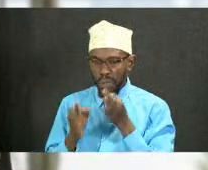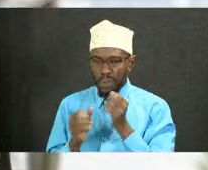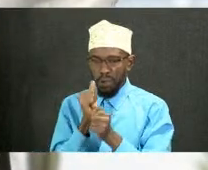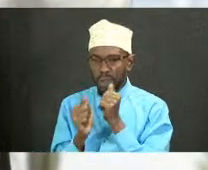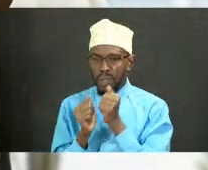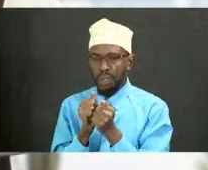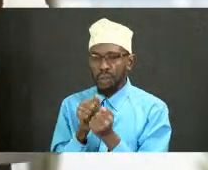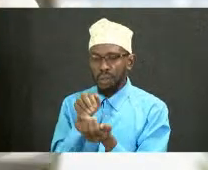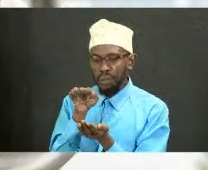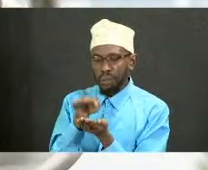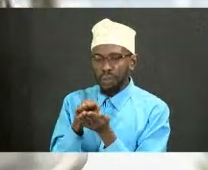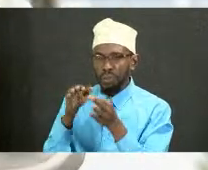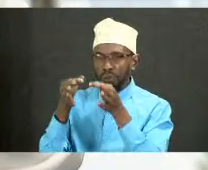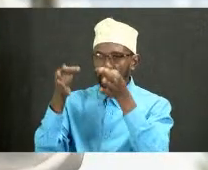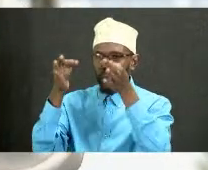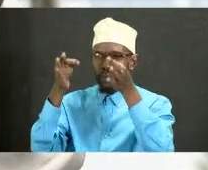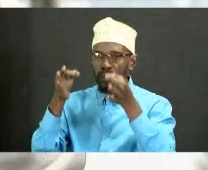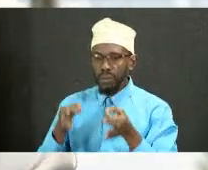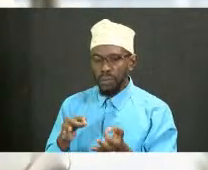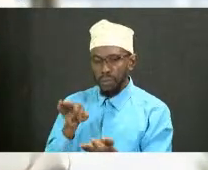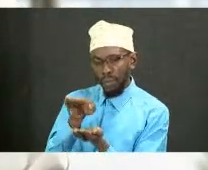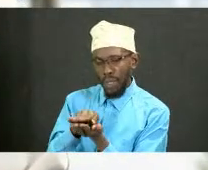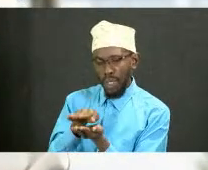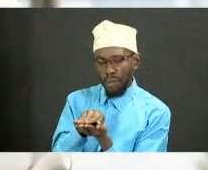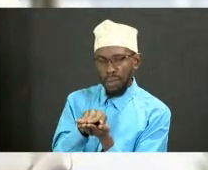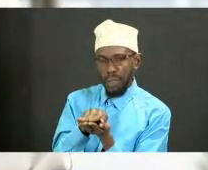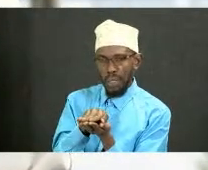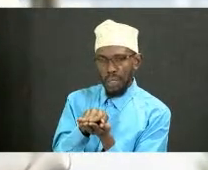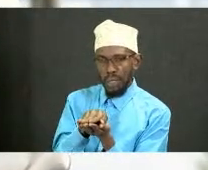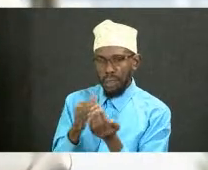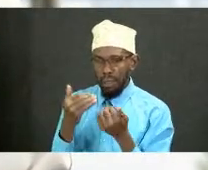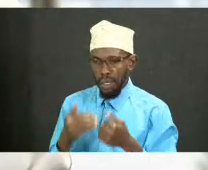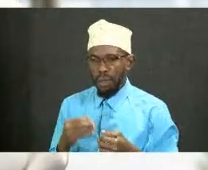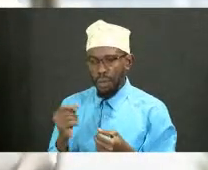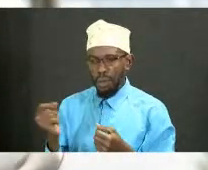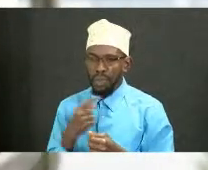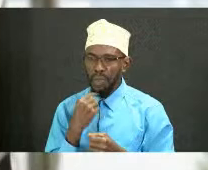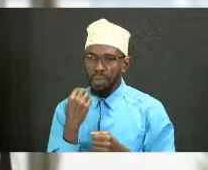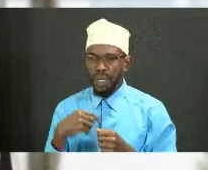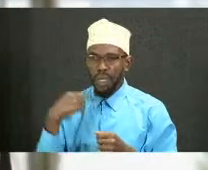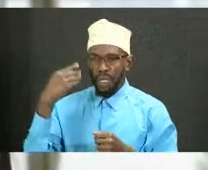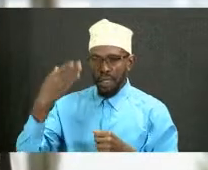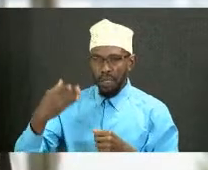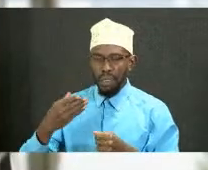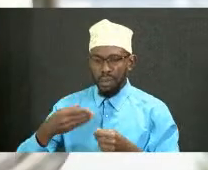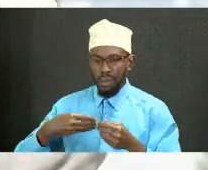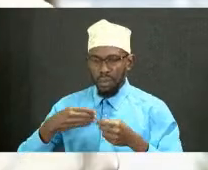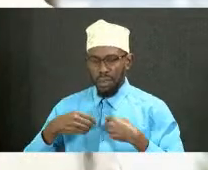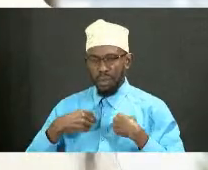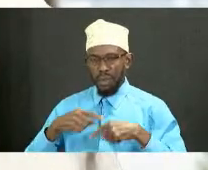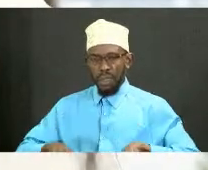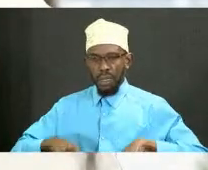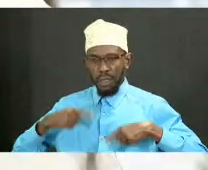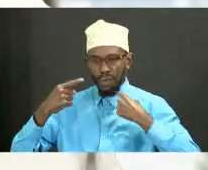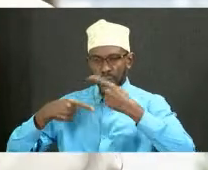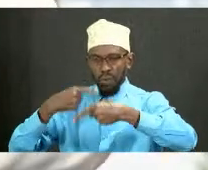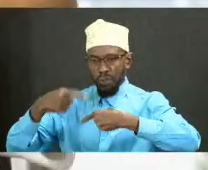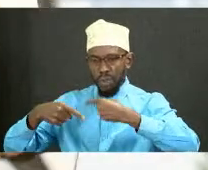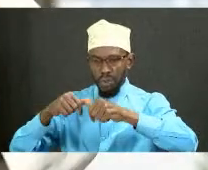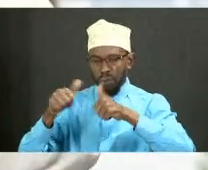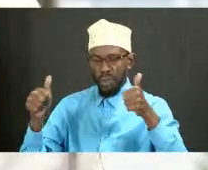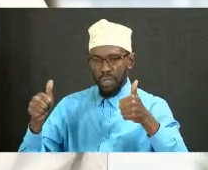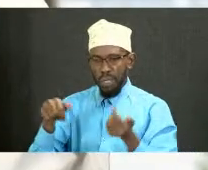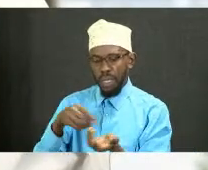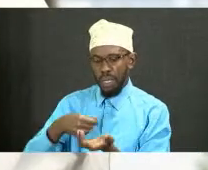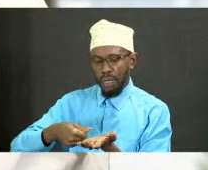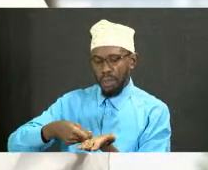pengine katika account kuna kiwango fulani anaweza kusema baina ya sasa na mwisho wa mwezi pengine nitaweza kujikimu kimaisha